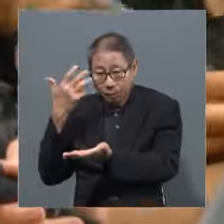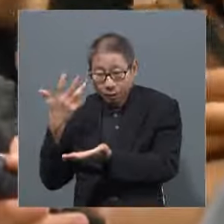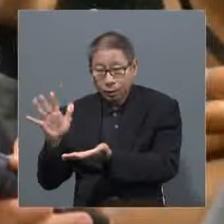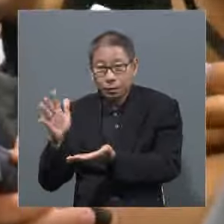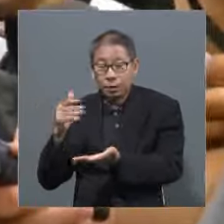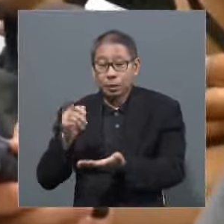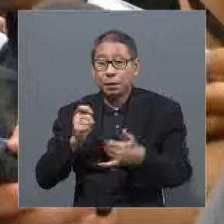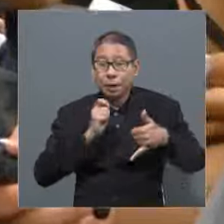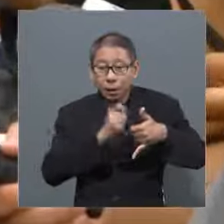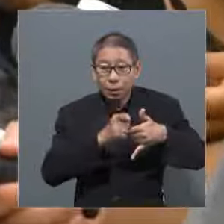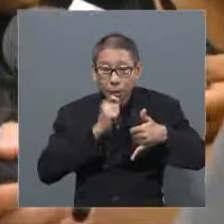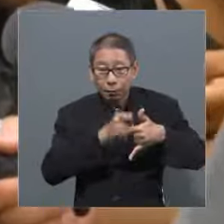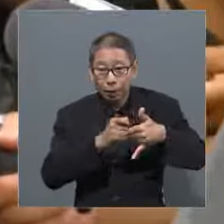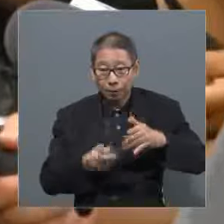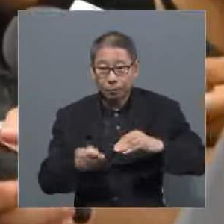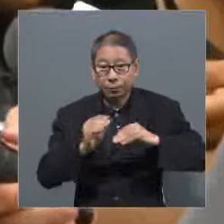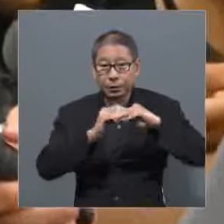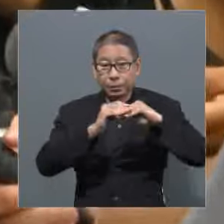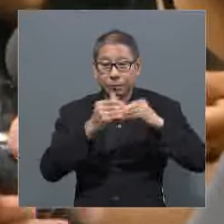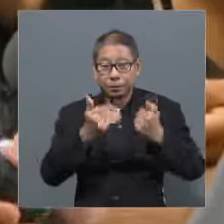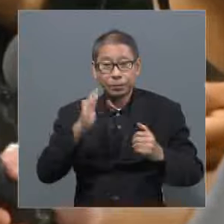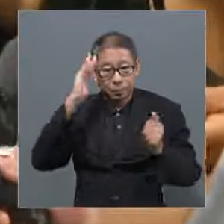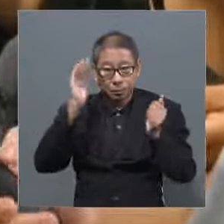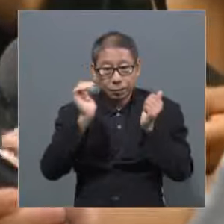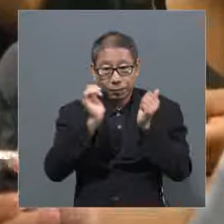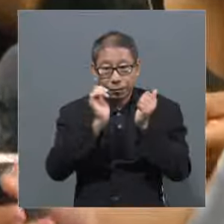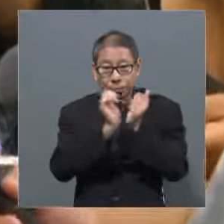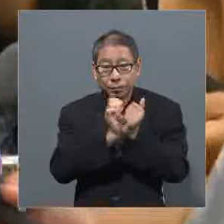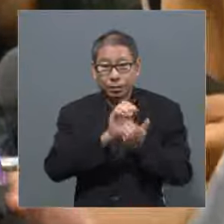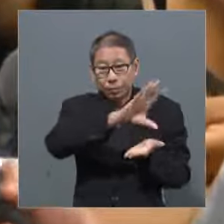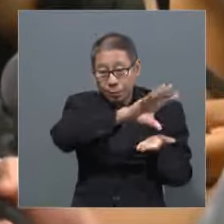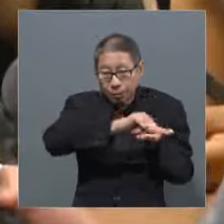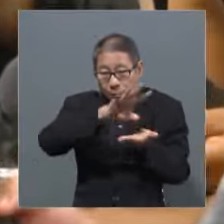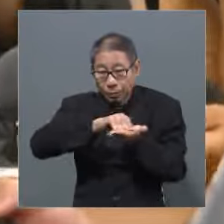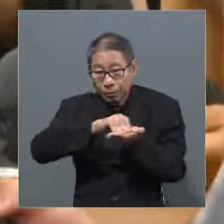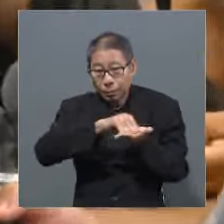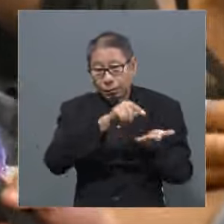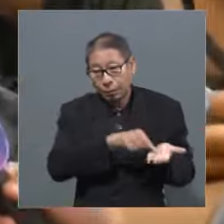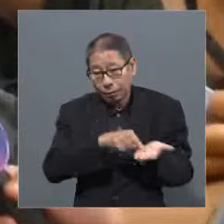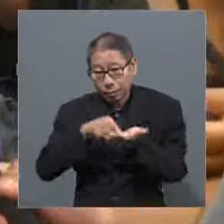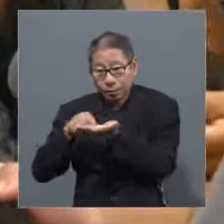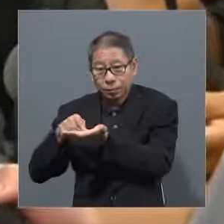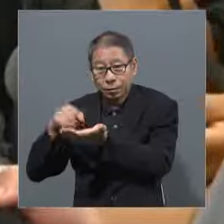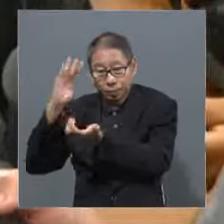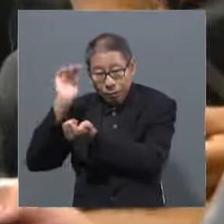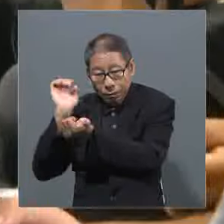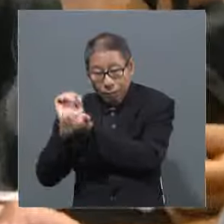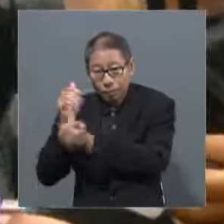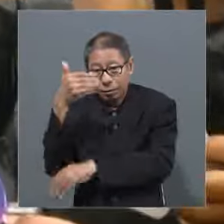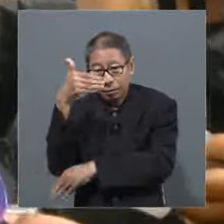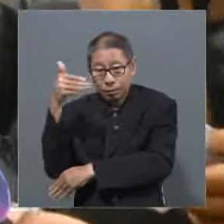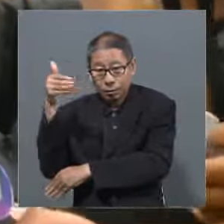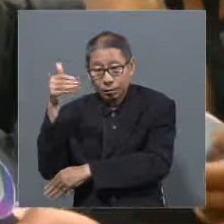ทนายตั้งให้สัมภาษณ์เพิ่มเติมนะครับว่าตอนนี้พนักงานสอบสวนได้มีการประมวลเรื่องและส่งไปที่สำนักงานตำรวจแห่งชาติแล้วประมาณ 1